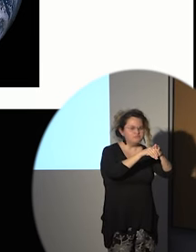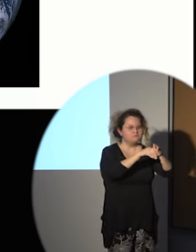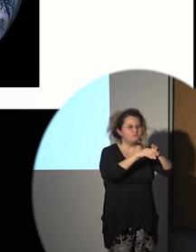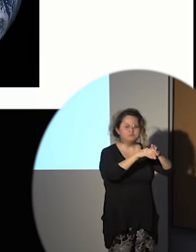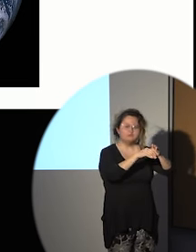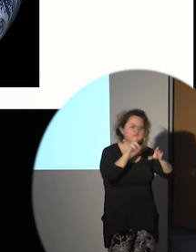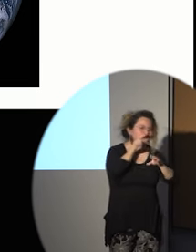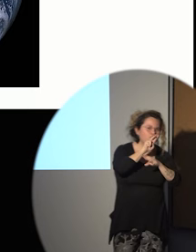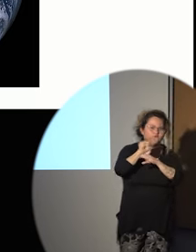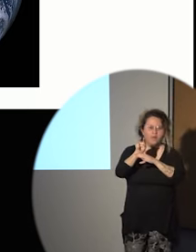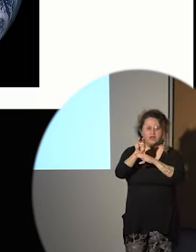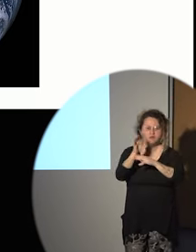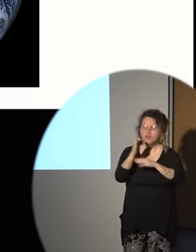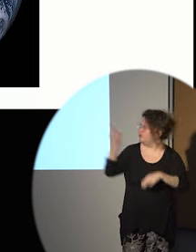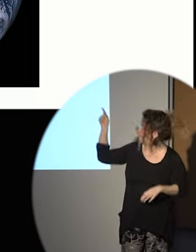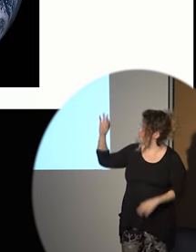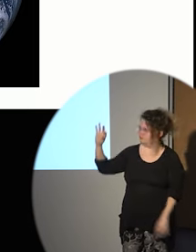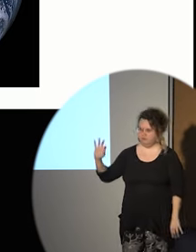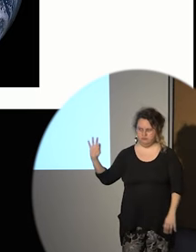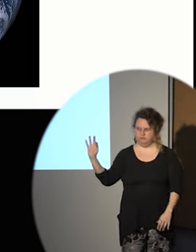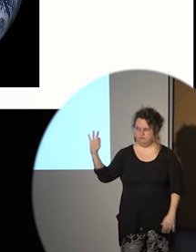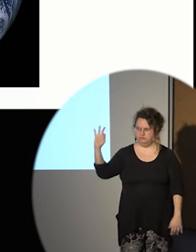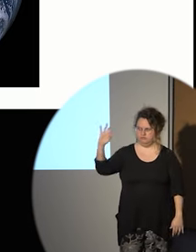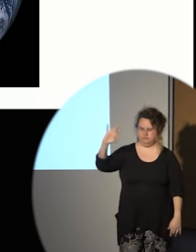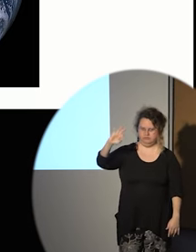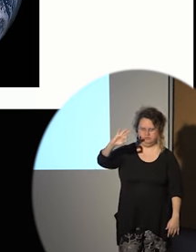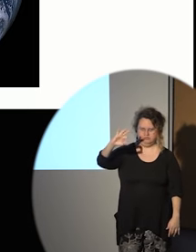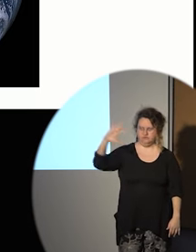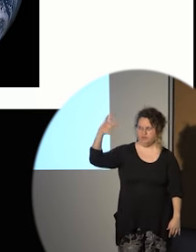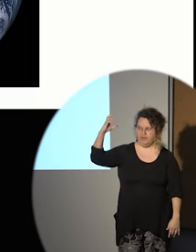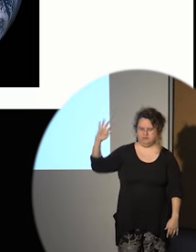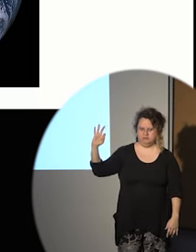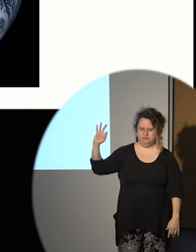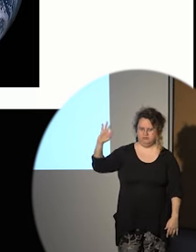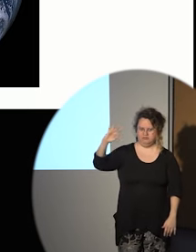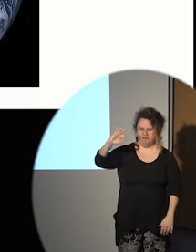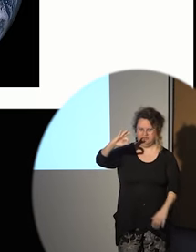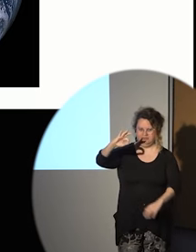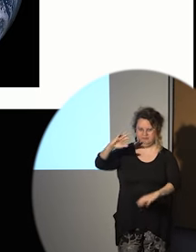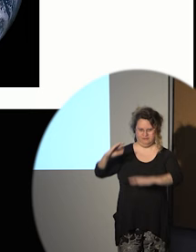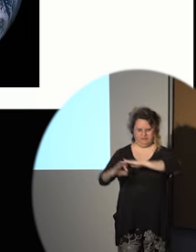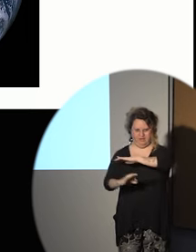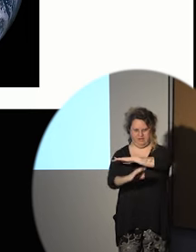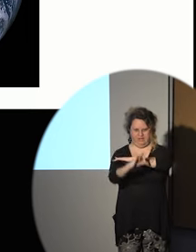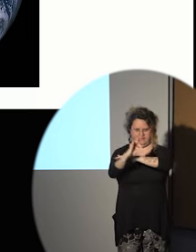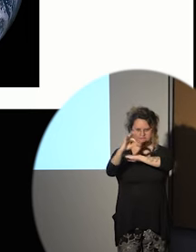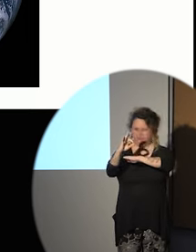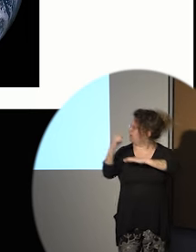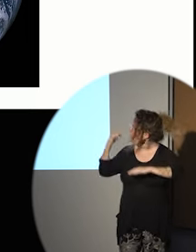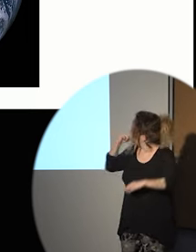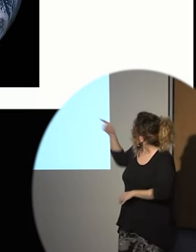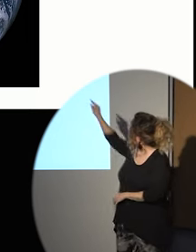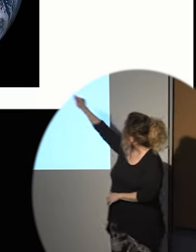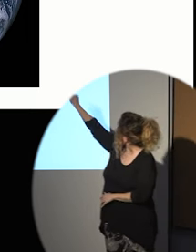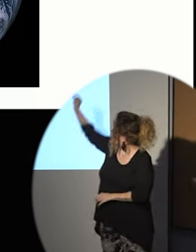Ce que ça vous dit tout de suite ici, c'est quelle est la taille de l'atmosphère par rapport à la Terre. Alors pourquoi je vous montre ça?